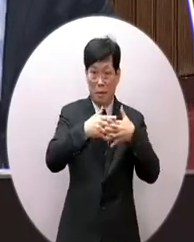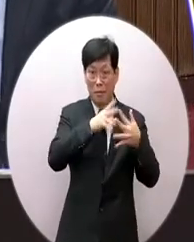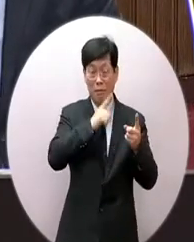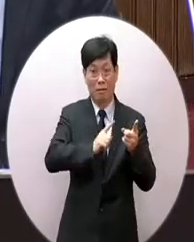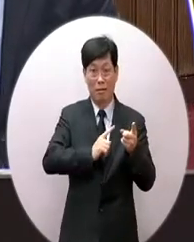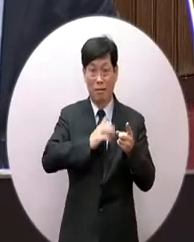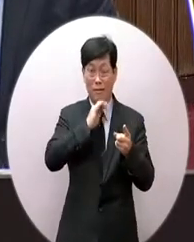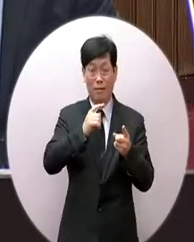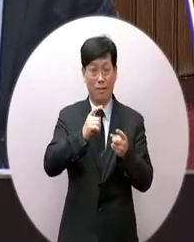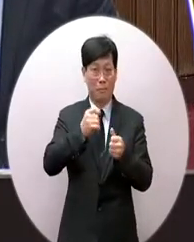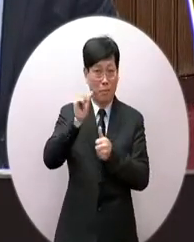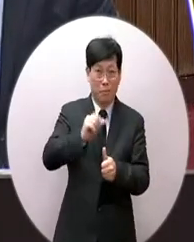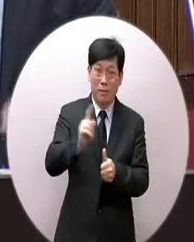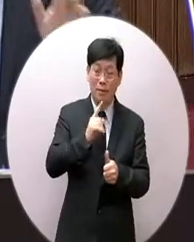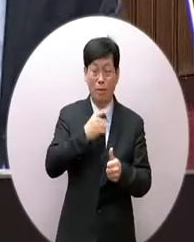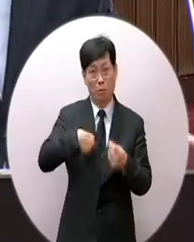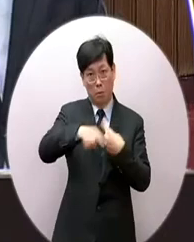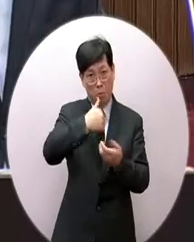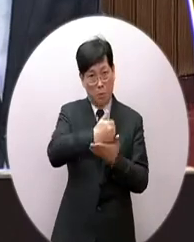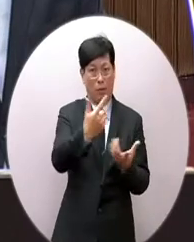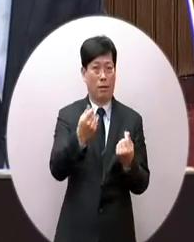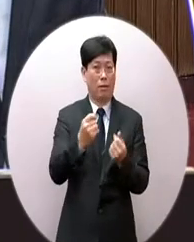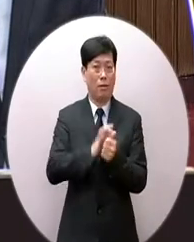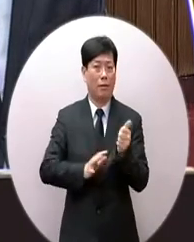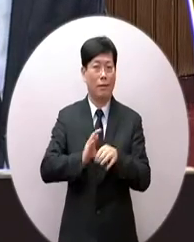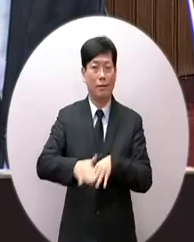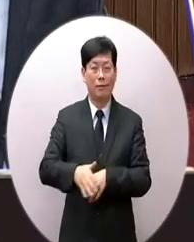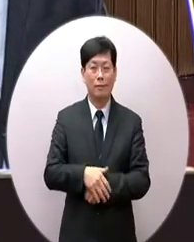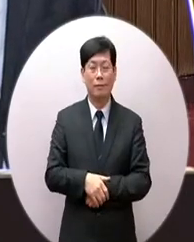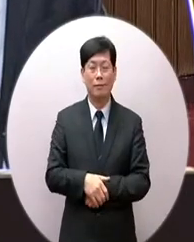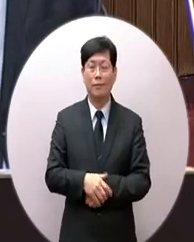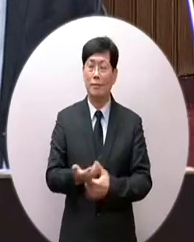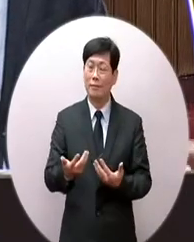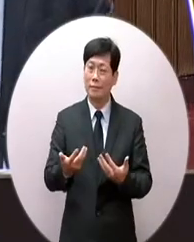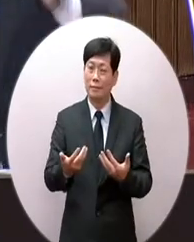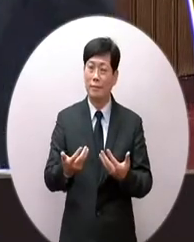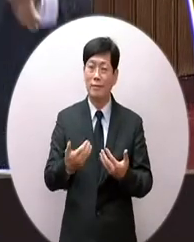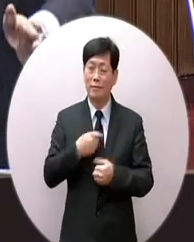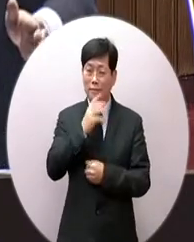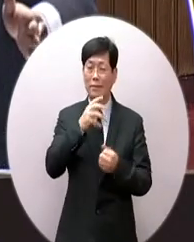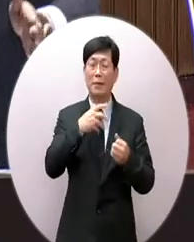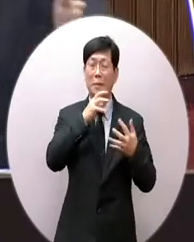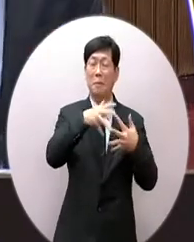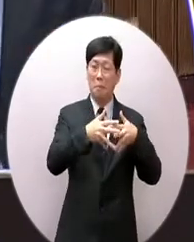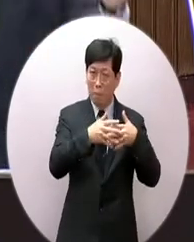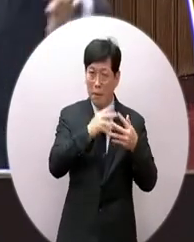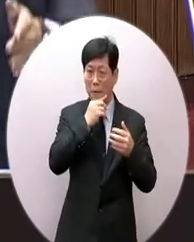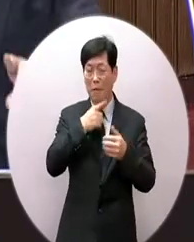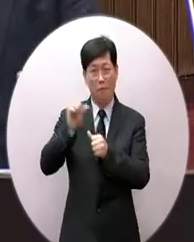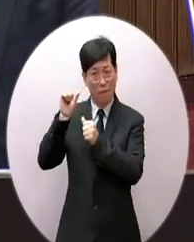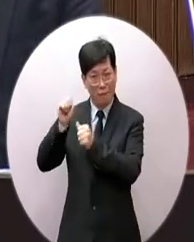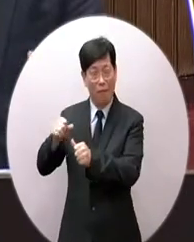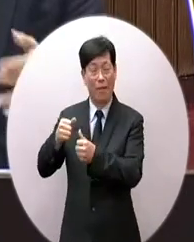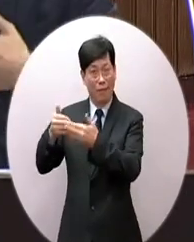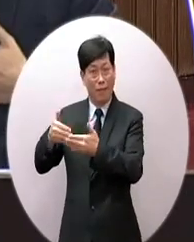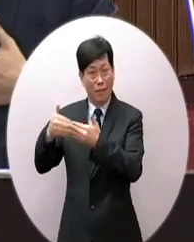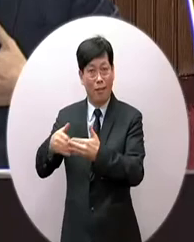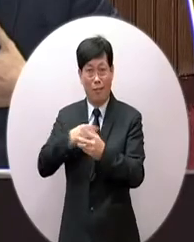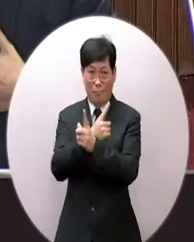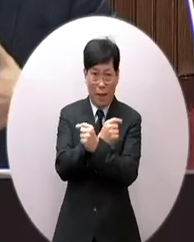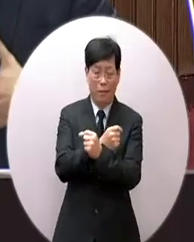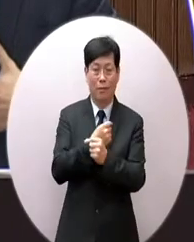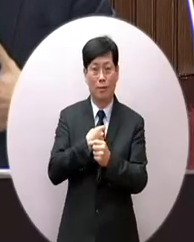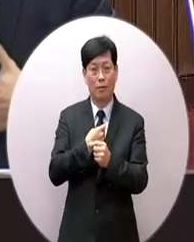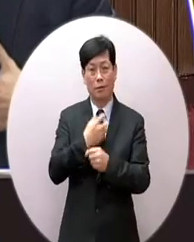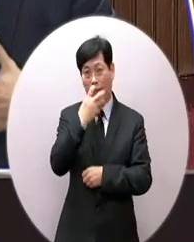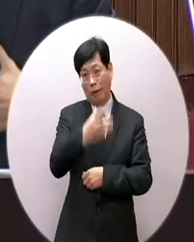或者是转口到其他的国家的，这都会影响。那么不管是美国制裁或是中国报复，受害